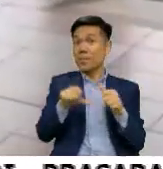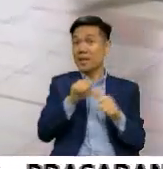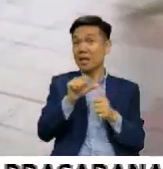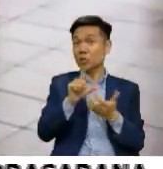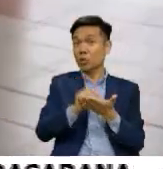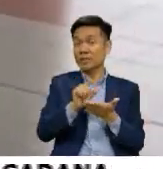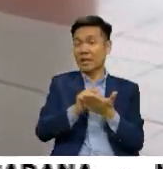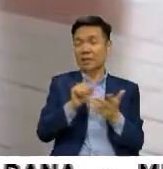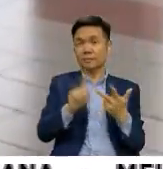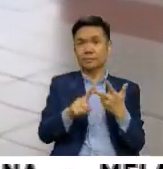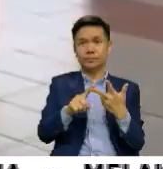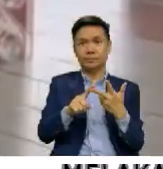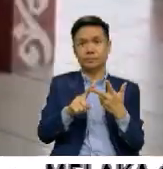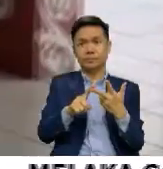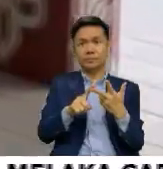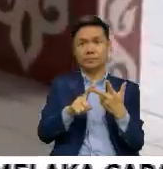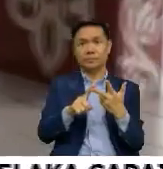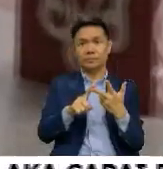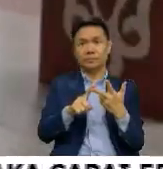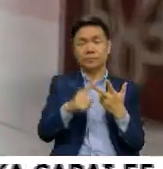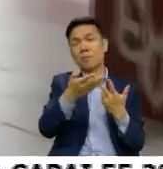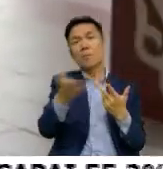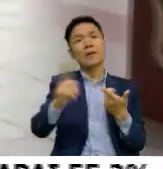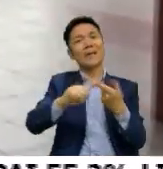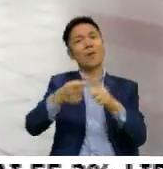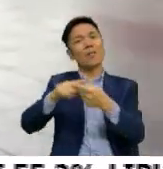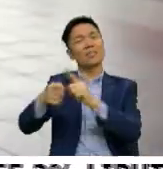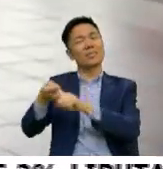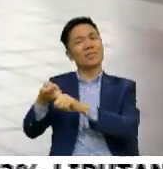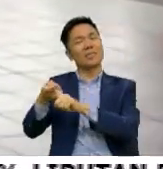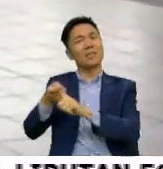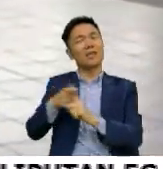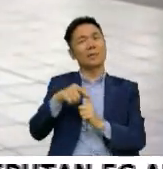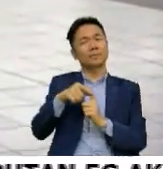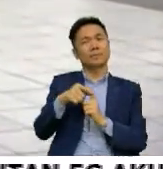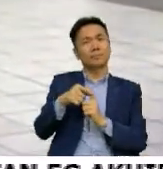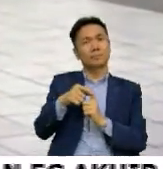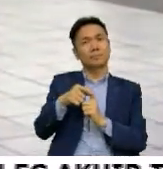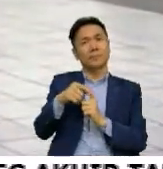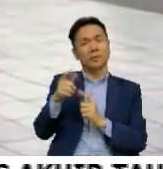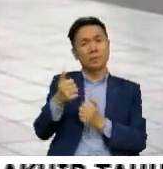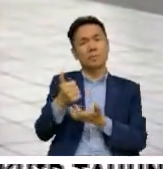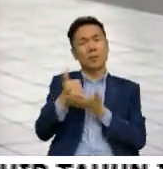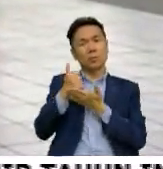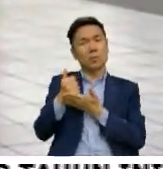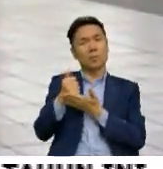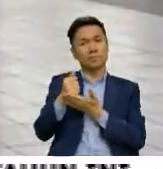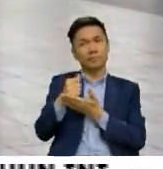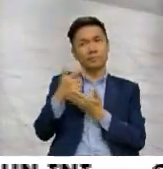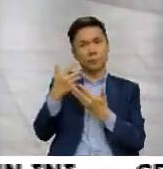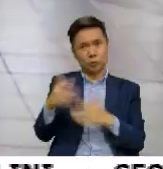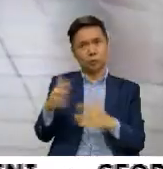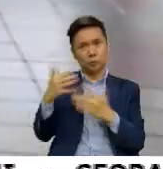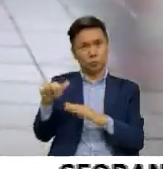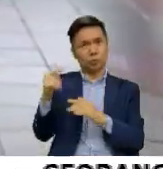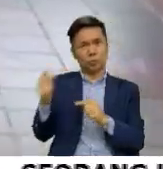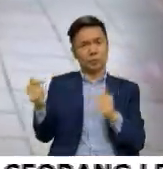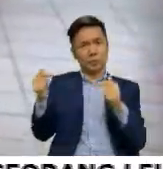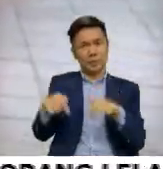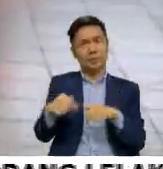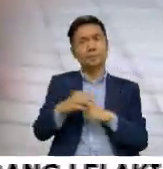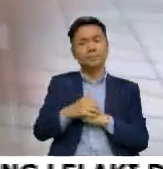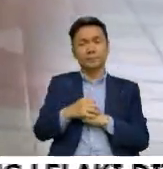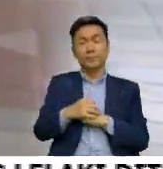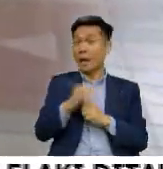termasuklah Apa nama itu daripada rekan-rekan penyelidik dan juga membantu dalam kajian ini